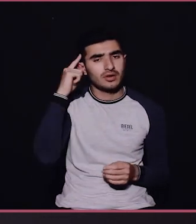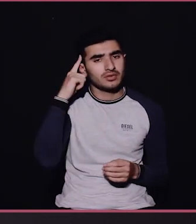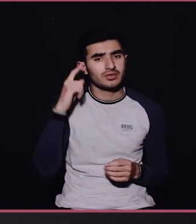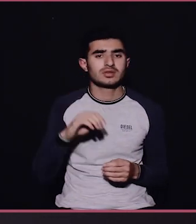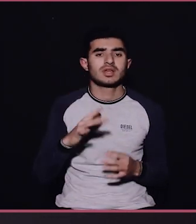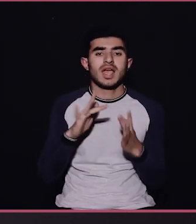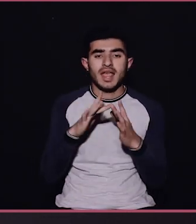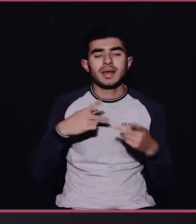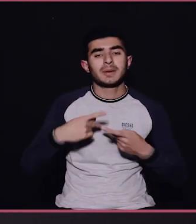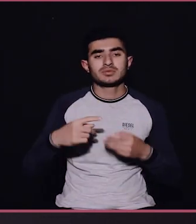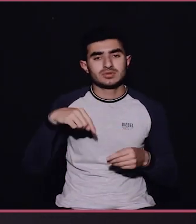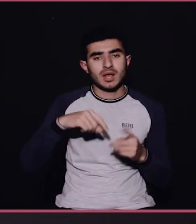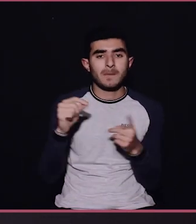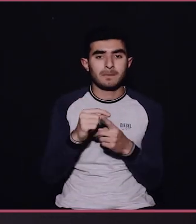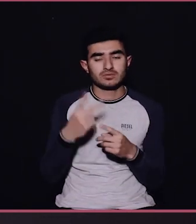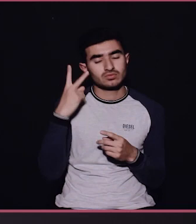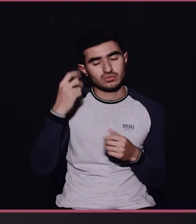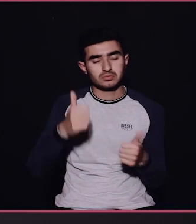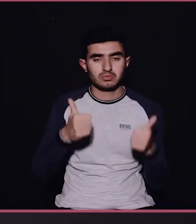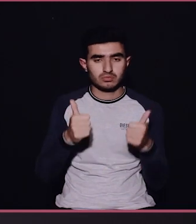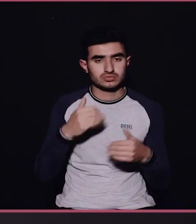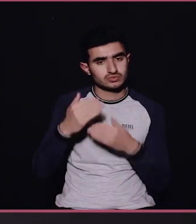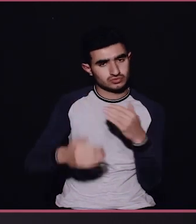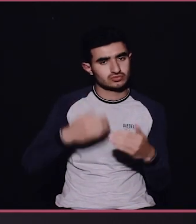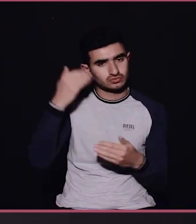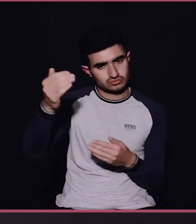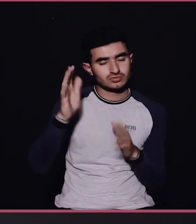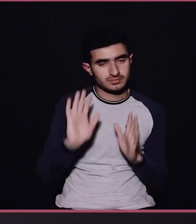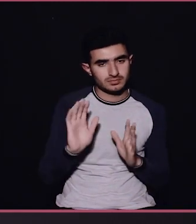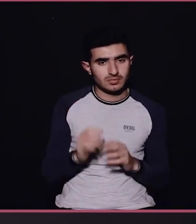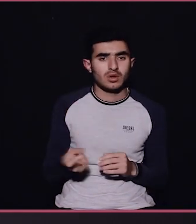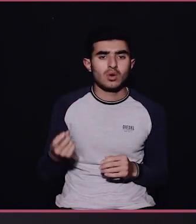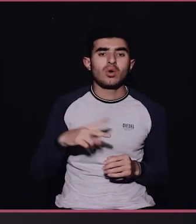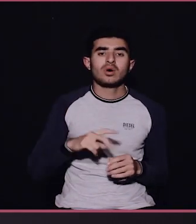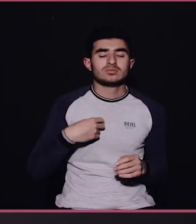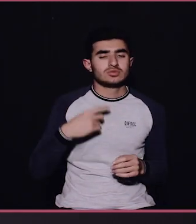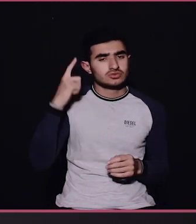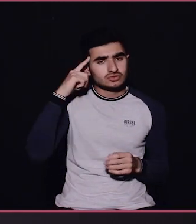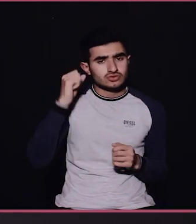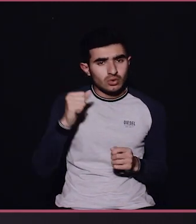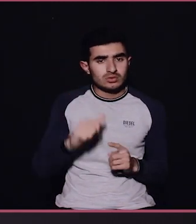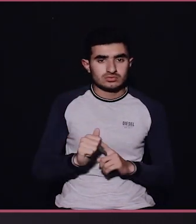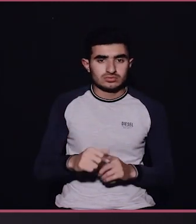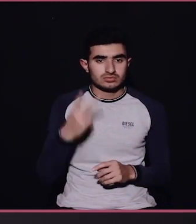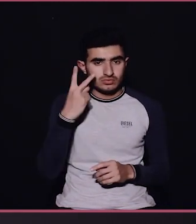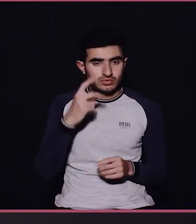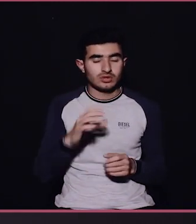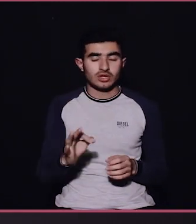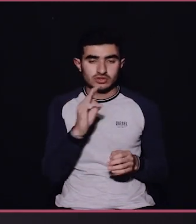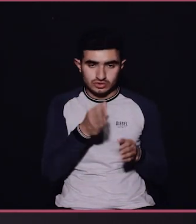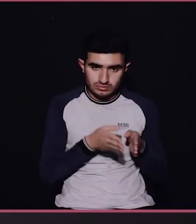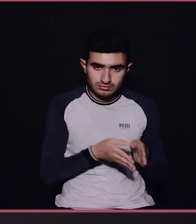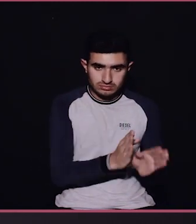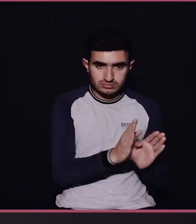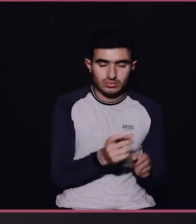looks bright. We need to make sure that this stays on the right path, and we need to make sure that we take it where it's supposed